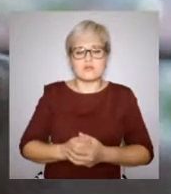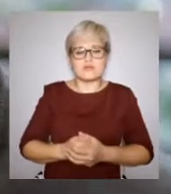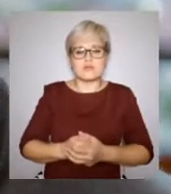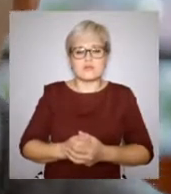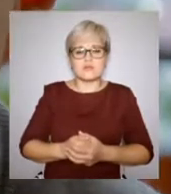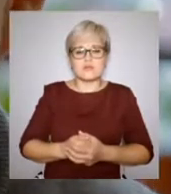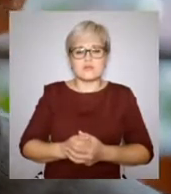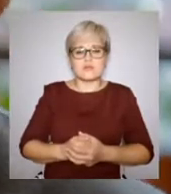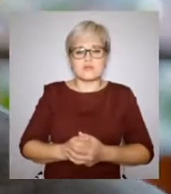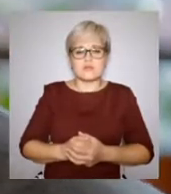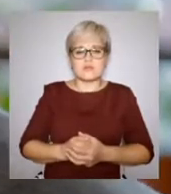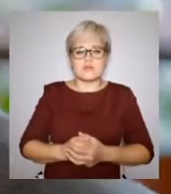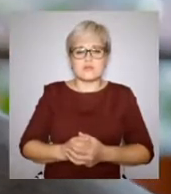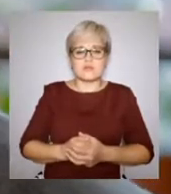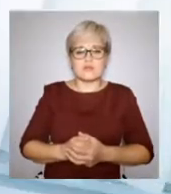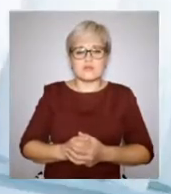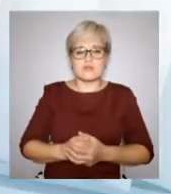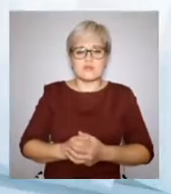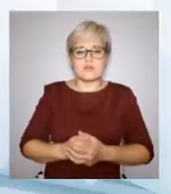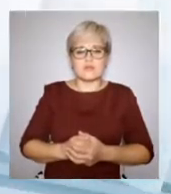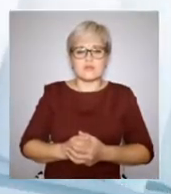драться нужно уметь